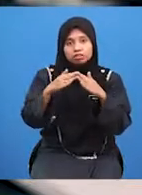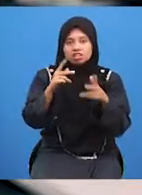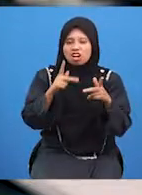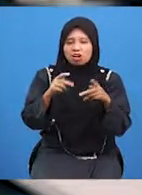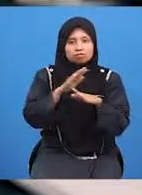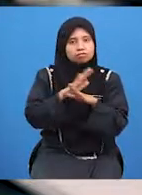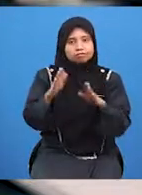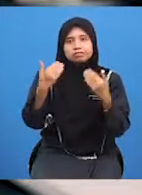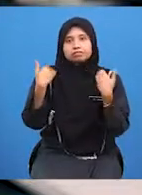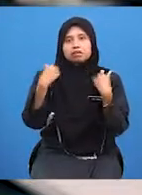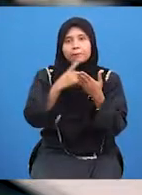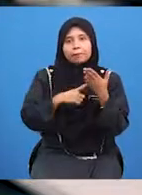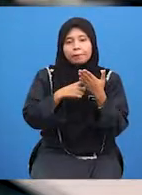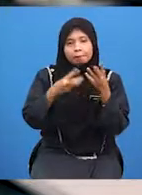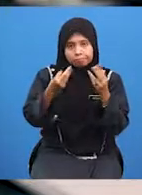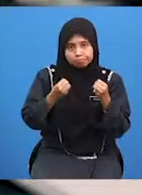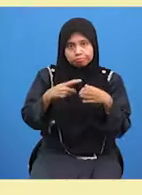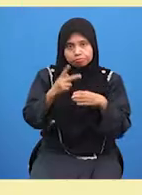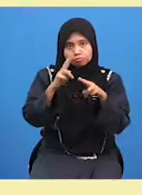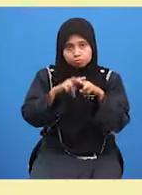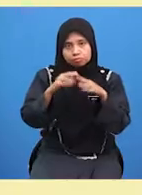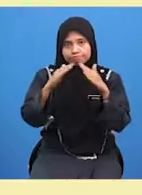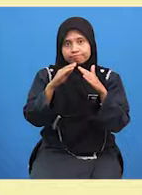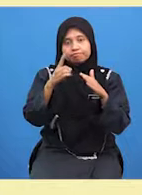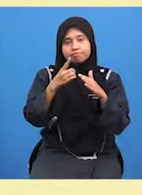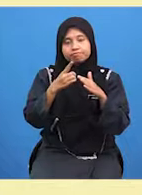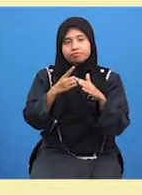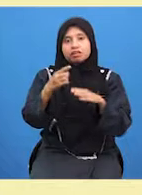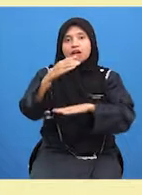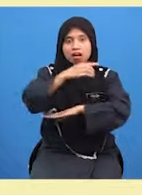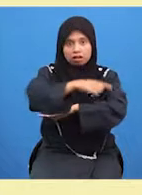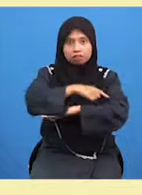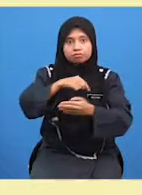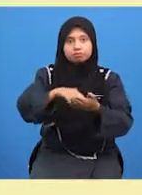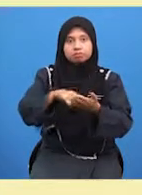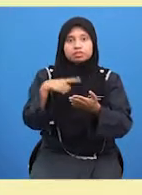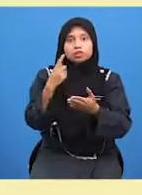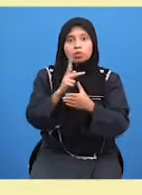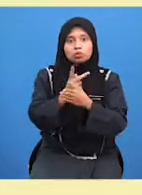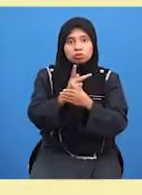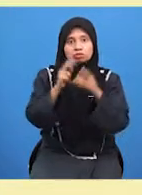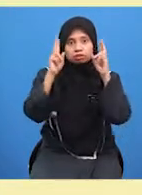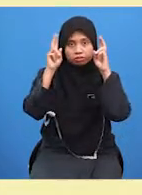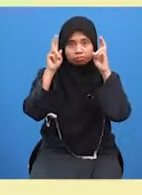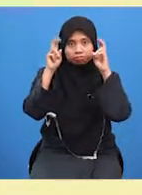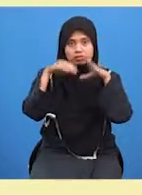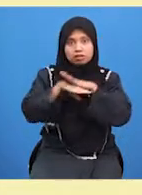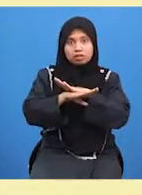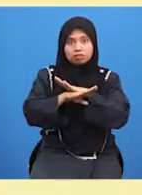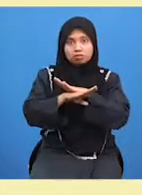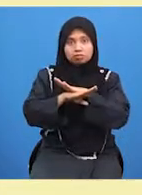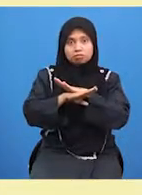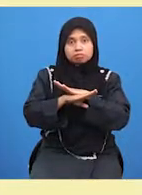sekiranya tiada keperluan untuk keluar. Pada hari ini, kita akan berkongsi sebuah tajuk dalam bab